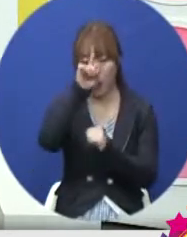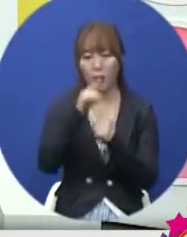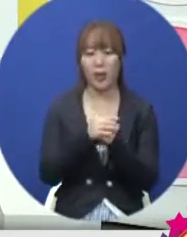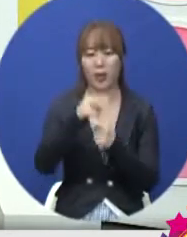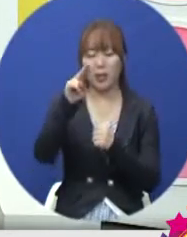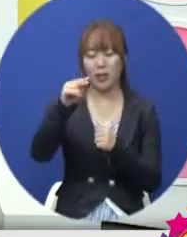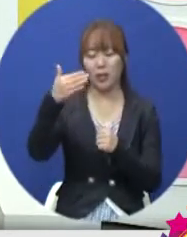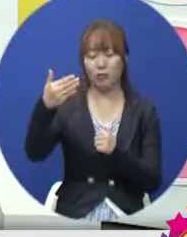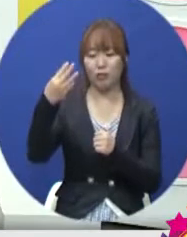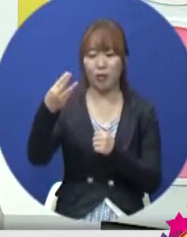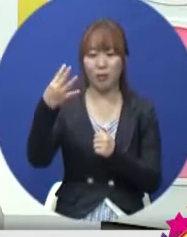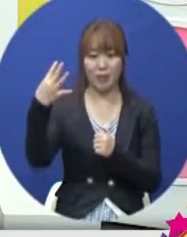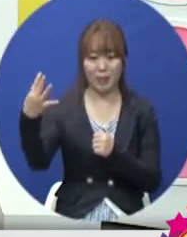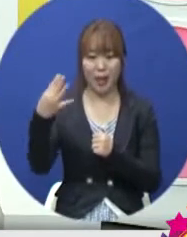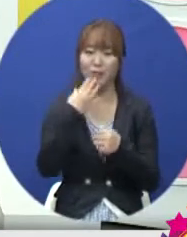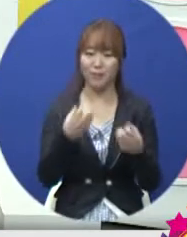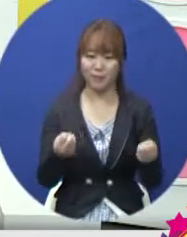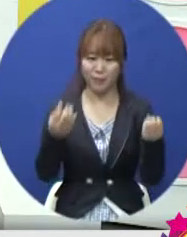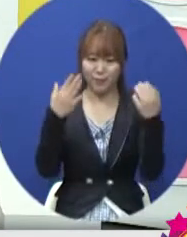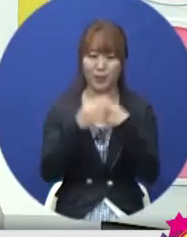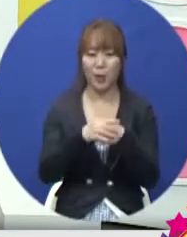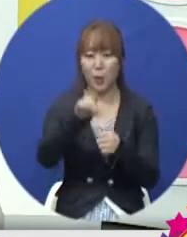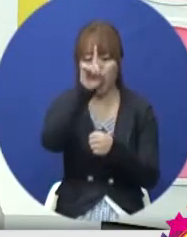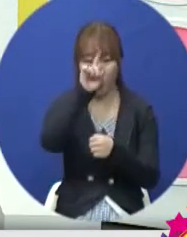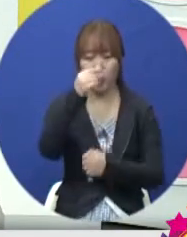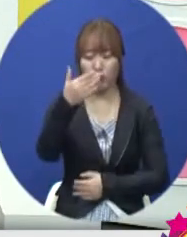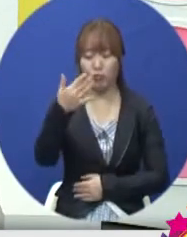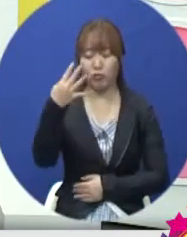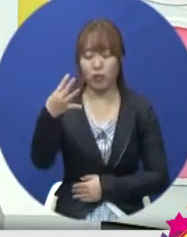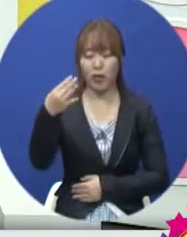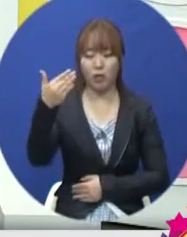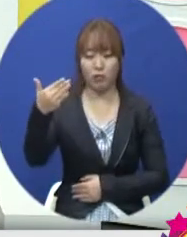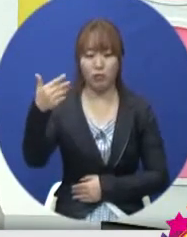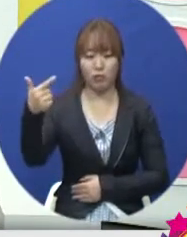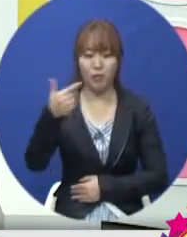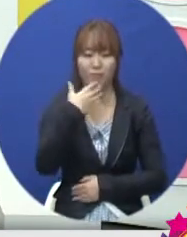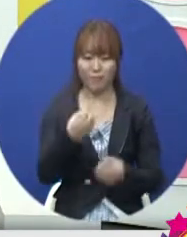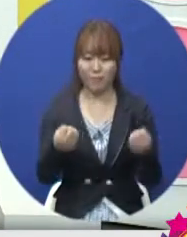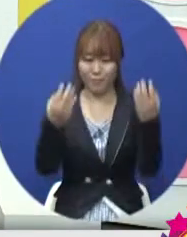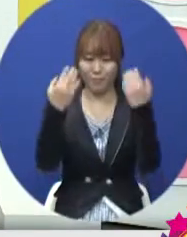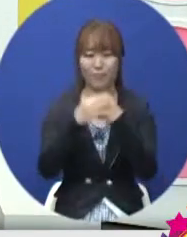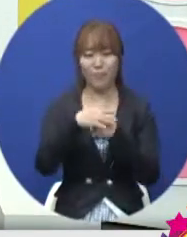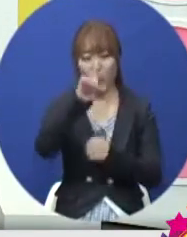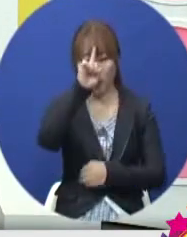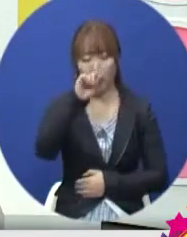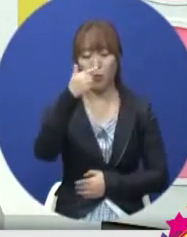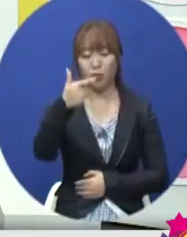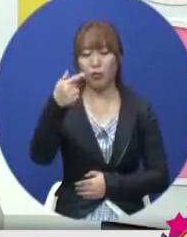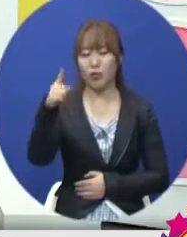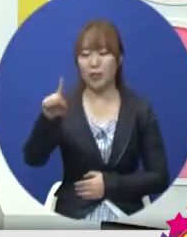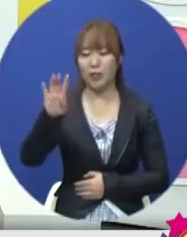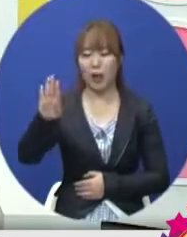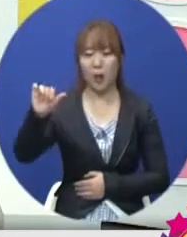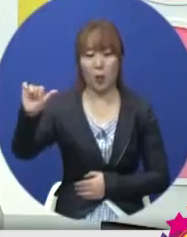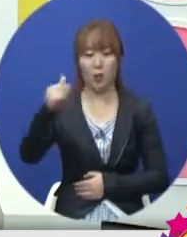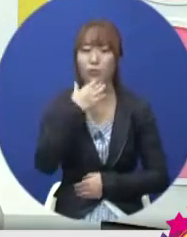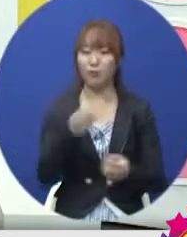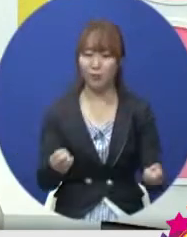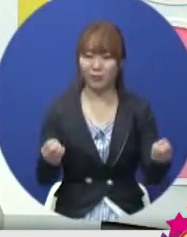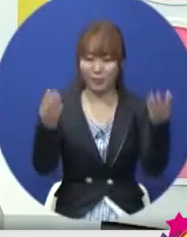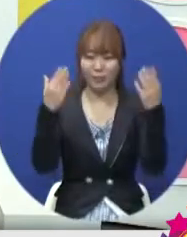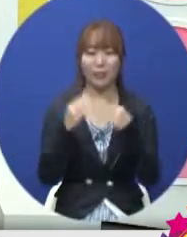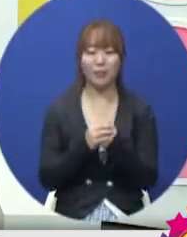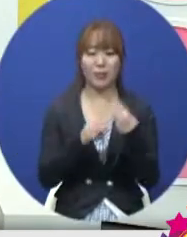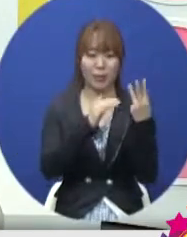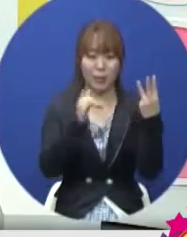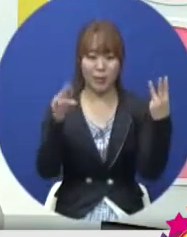010 끝번호 2934님 축하드립니다. 네. 010-9496님 축하드립니다. 010 끝번호 6145님